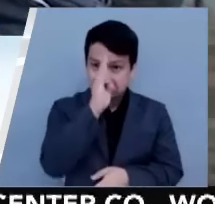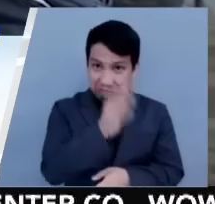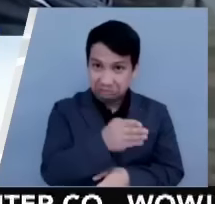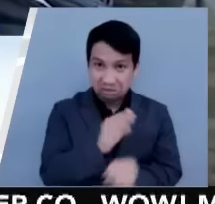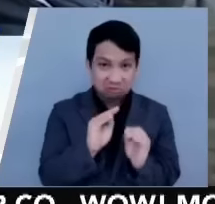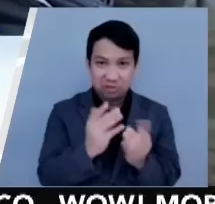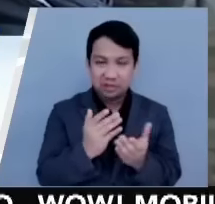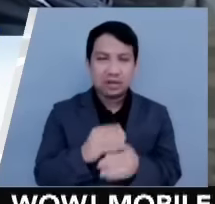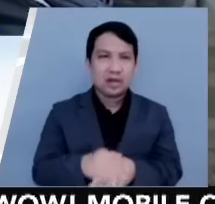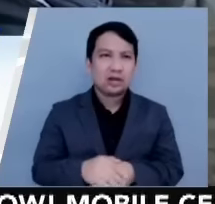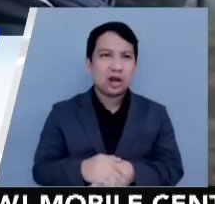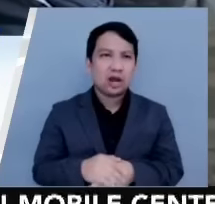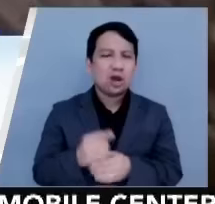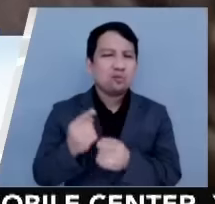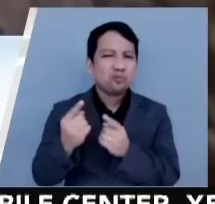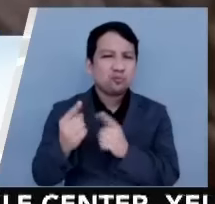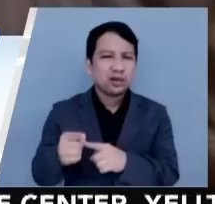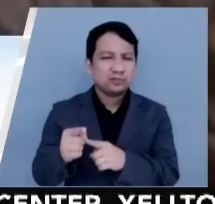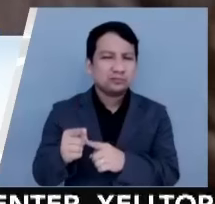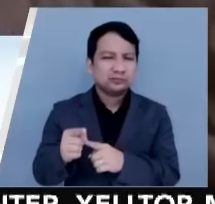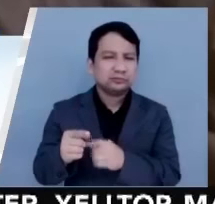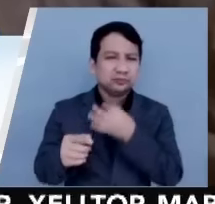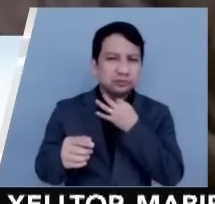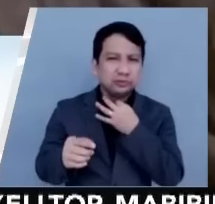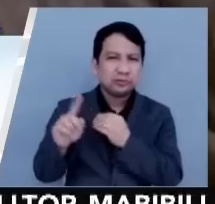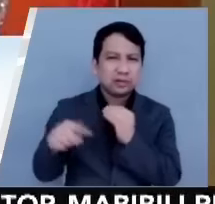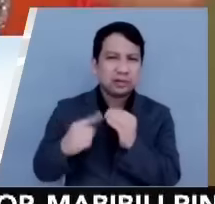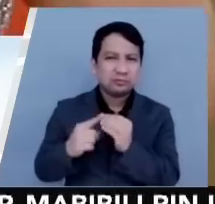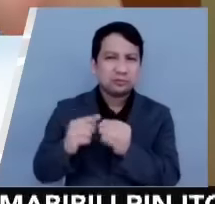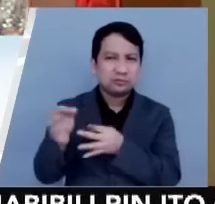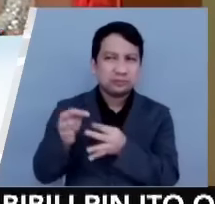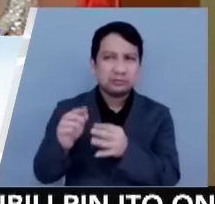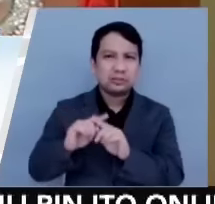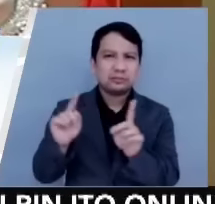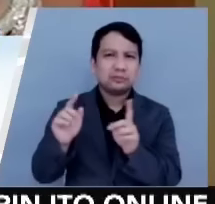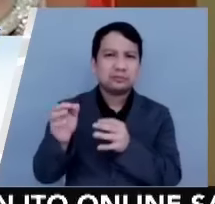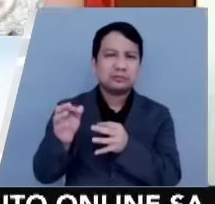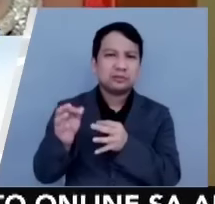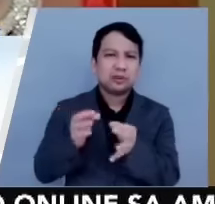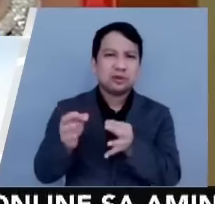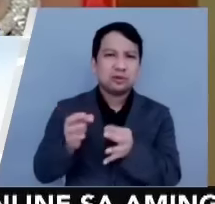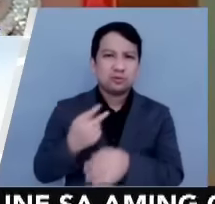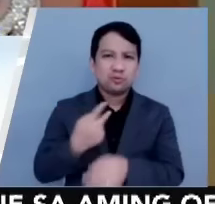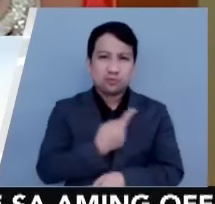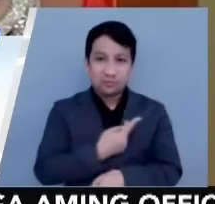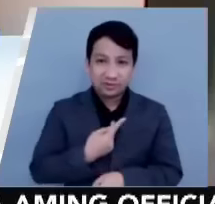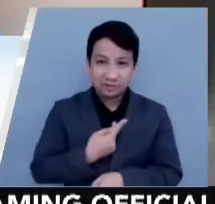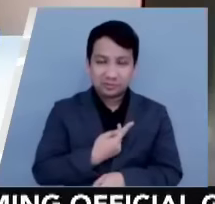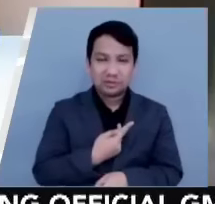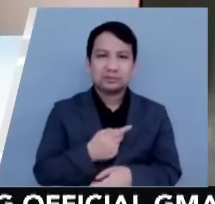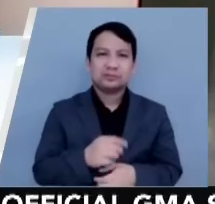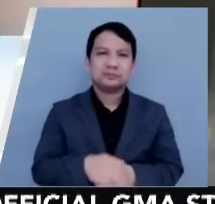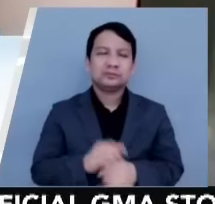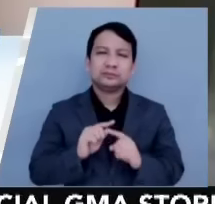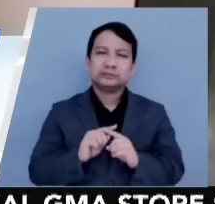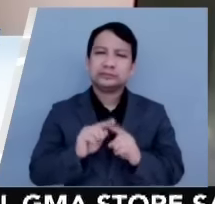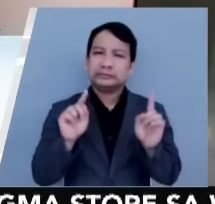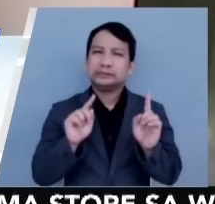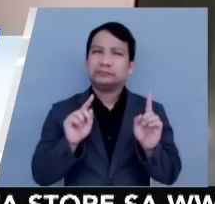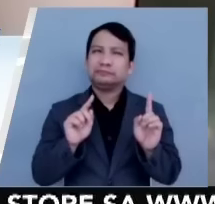status, ay may kakaiba namang paglalarawan si Kylene on what they have. It's a different feeling po.